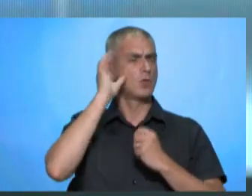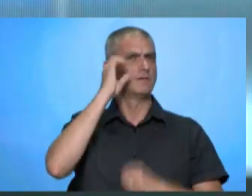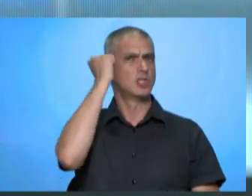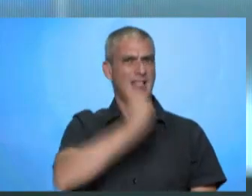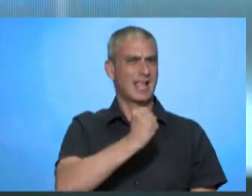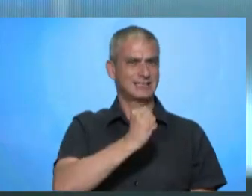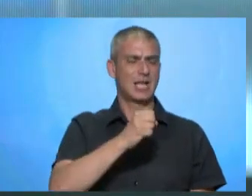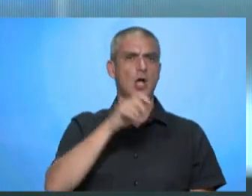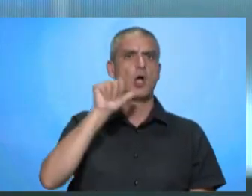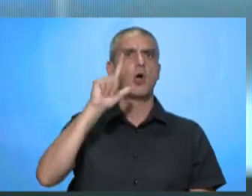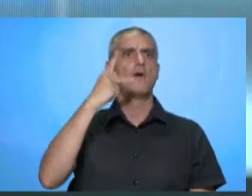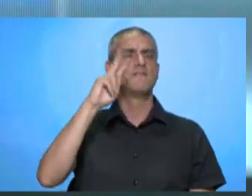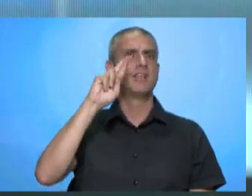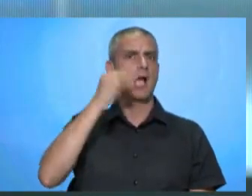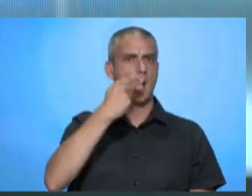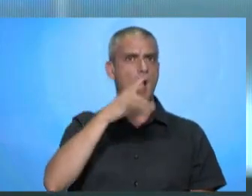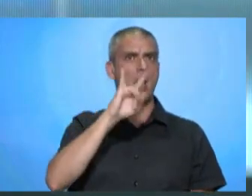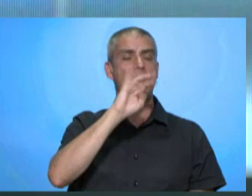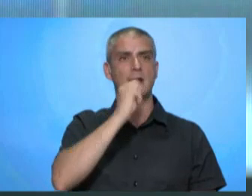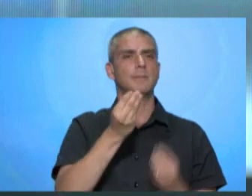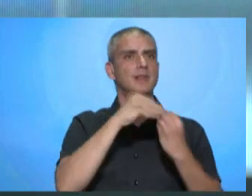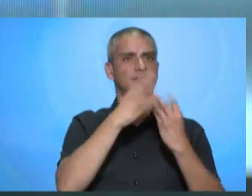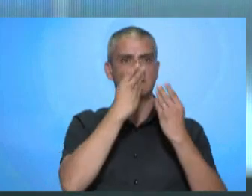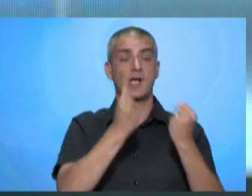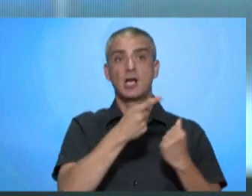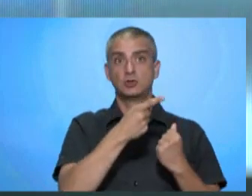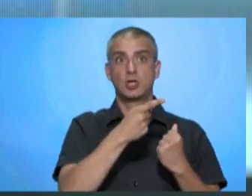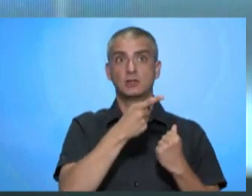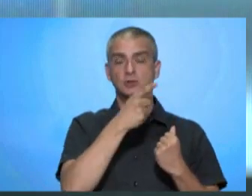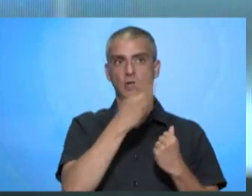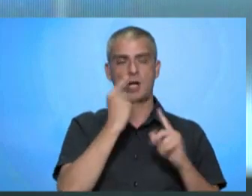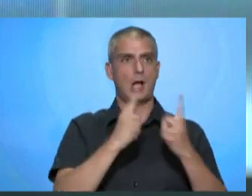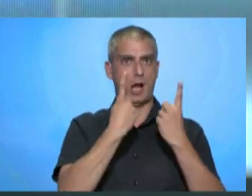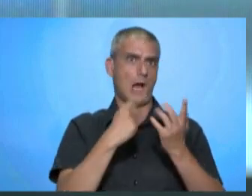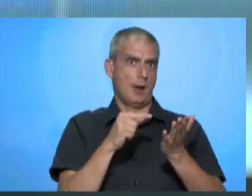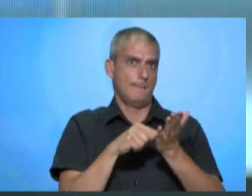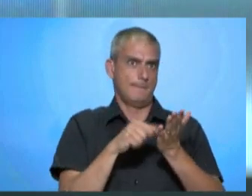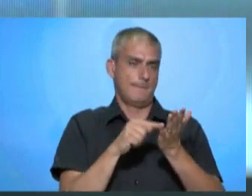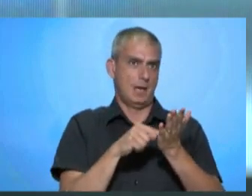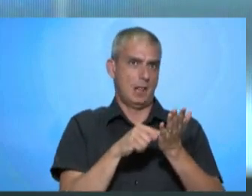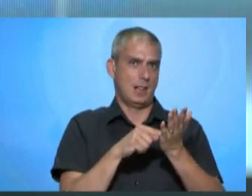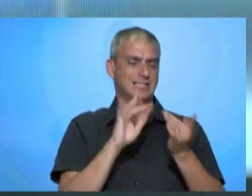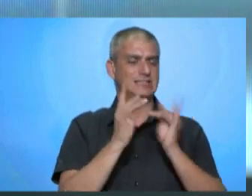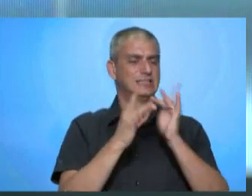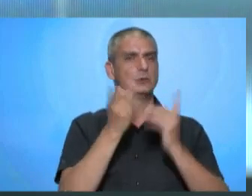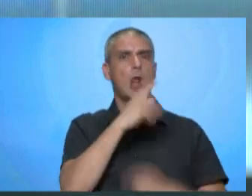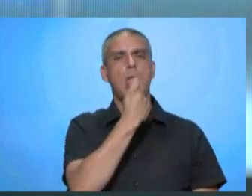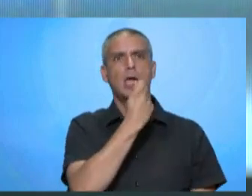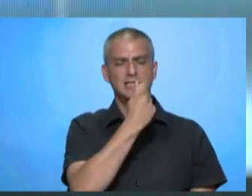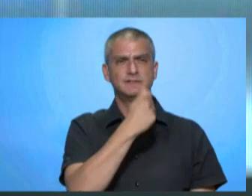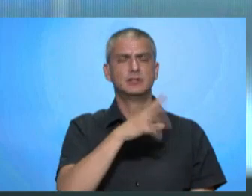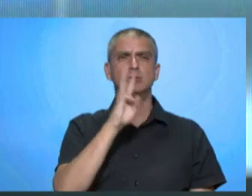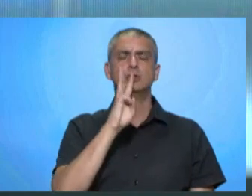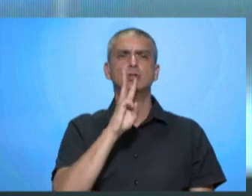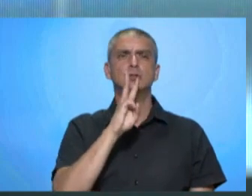אופירה חיים, לזה מתווסף גם החשד שאירוע קרה על פי בשל סכסוך כספי. וצח שפיצן,